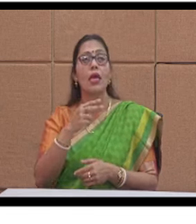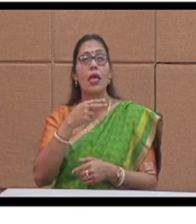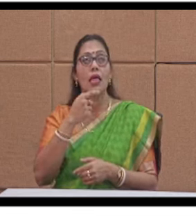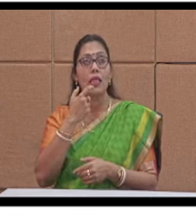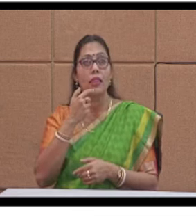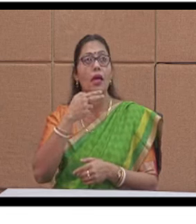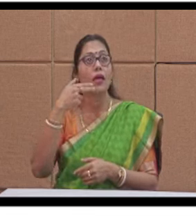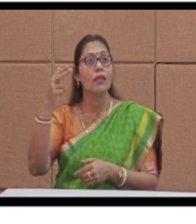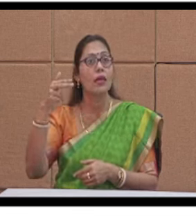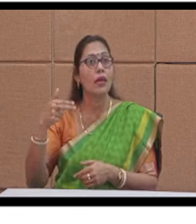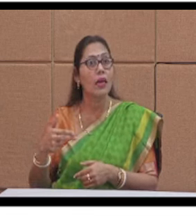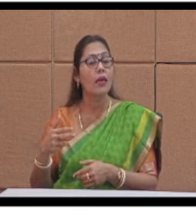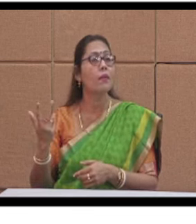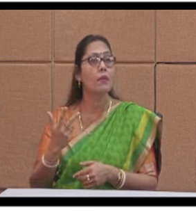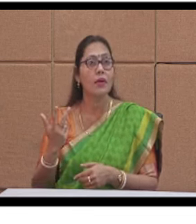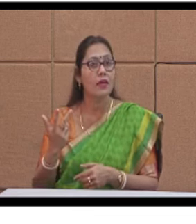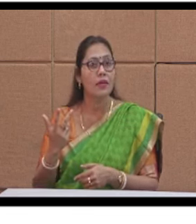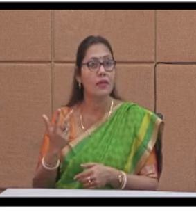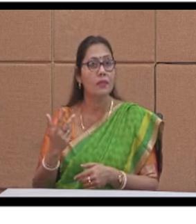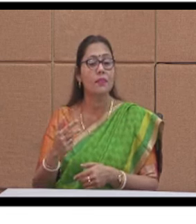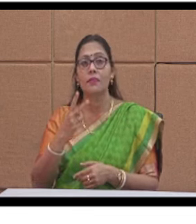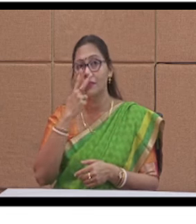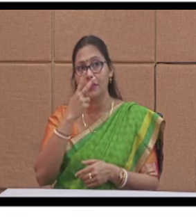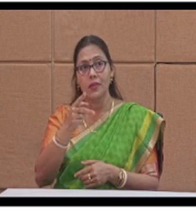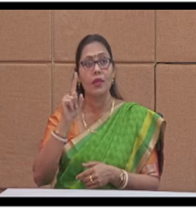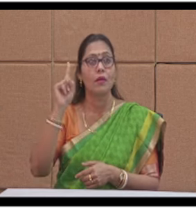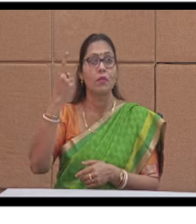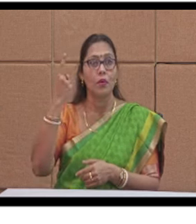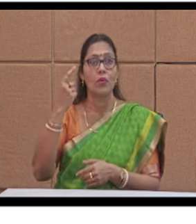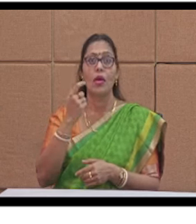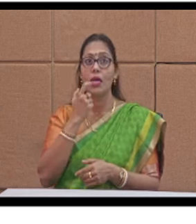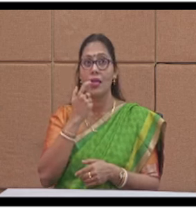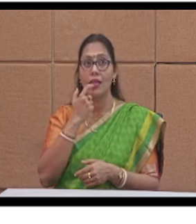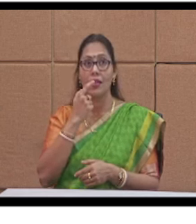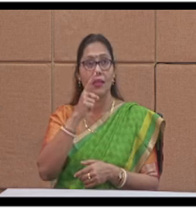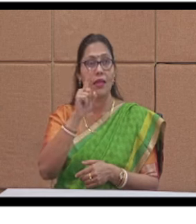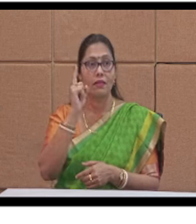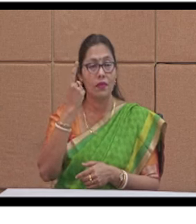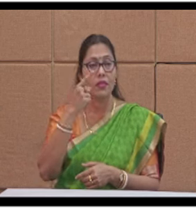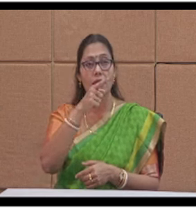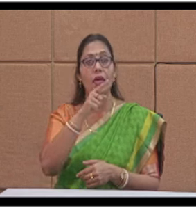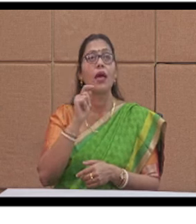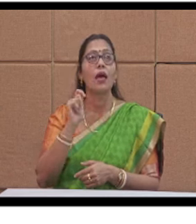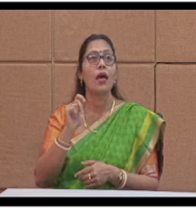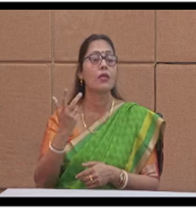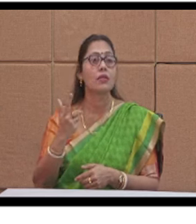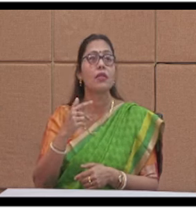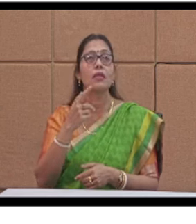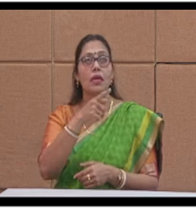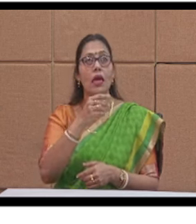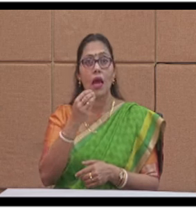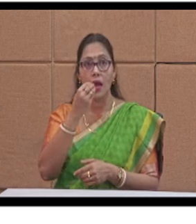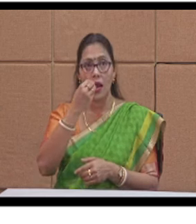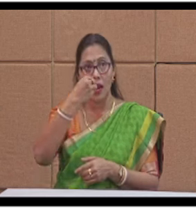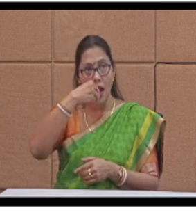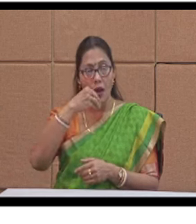দাঁতগুলোর নাম কি কি দেখো প্রথম দাঁতটা এটা দিয়ে আমরা